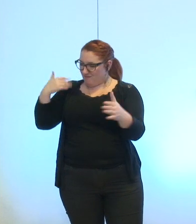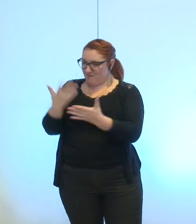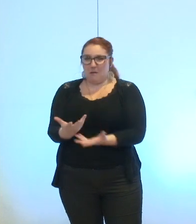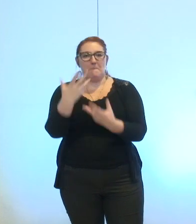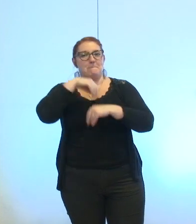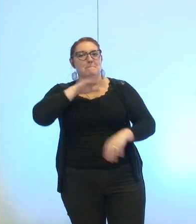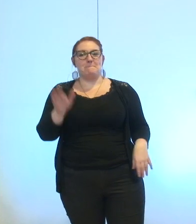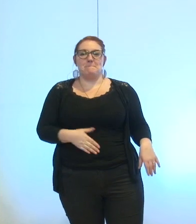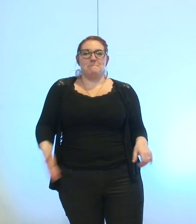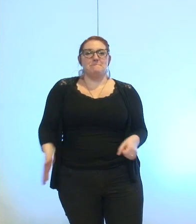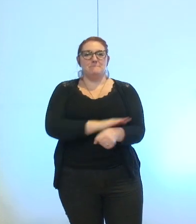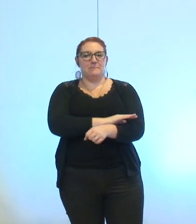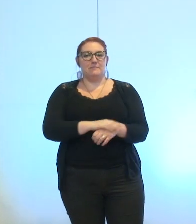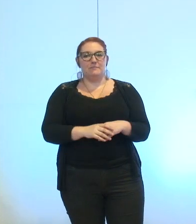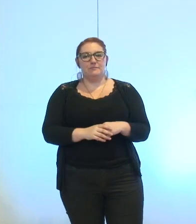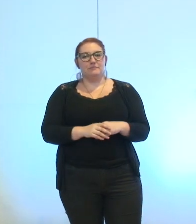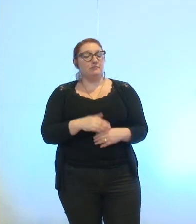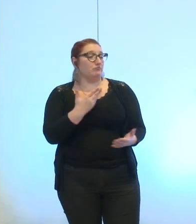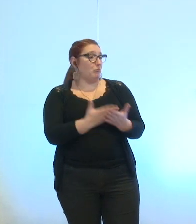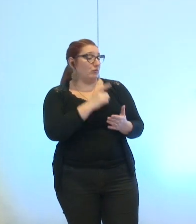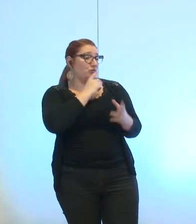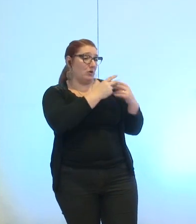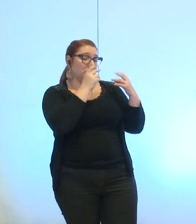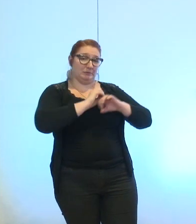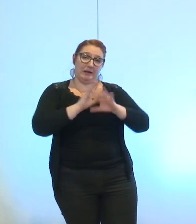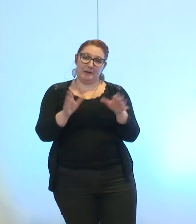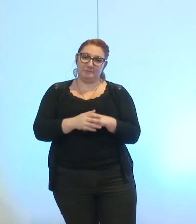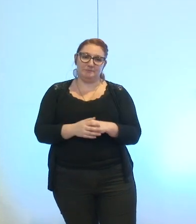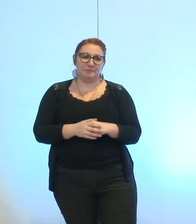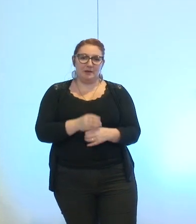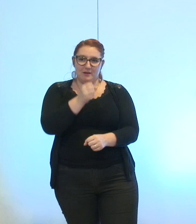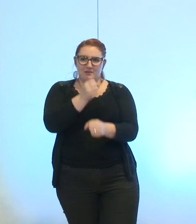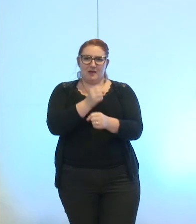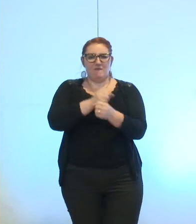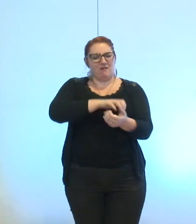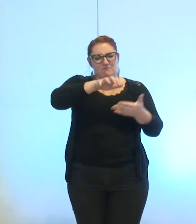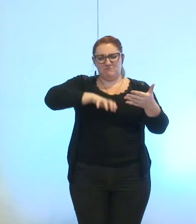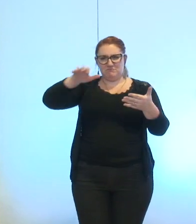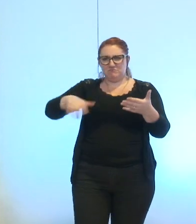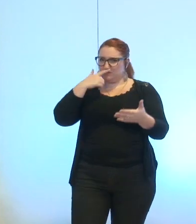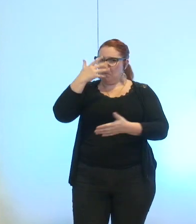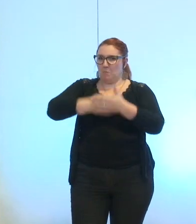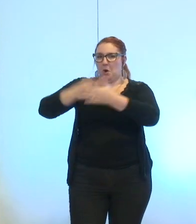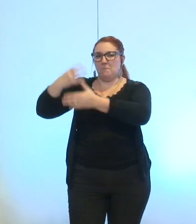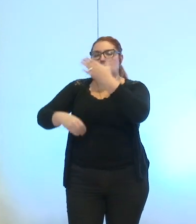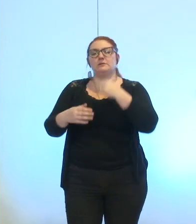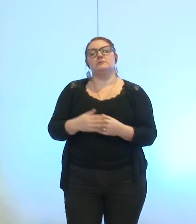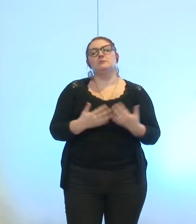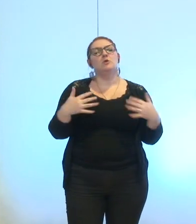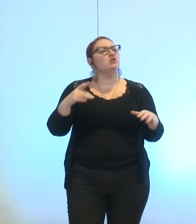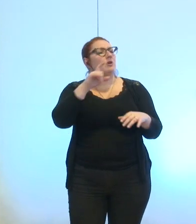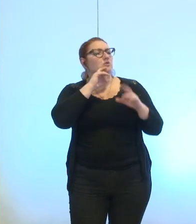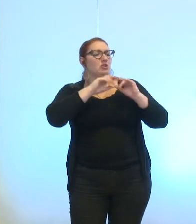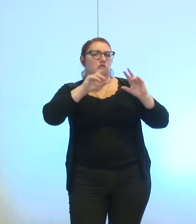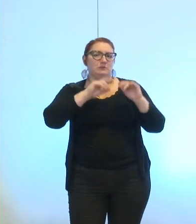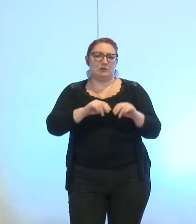l'intégrer totalement il nous l'a prouvait tout à l'heure ce travail est partiel pour des raisons qui ont déjà été évoquées il